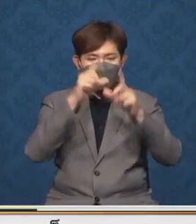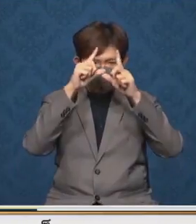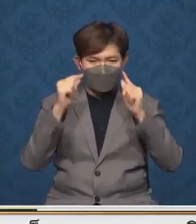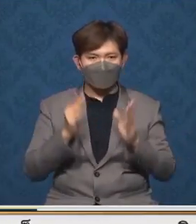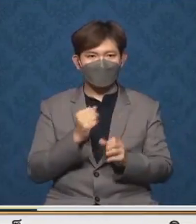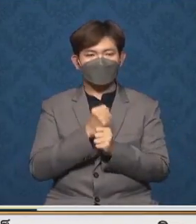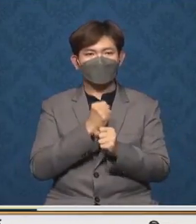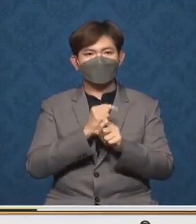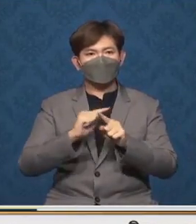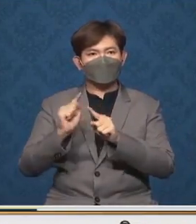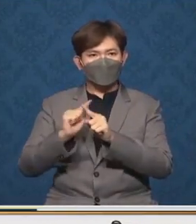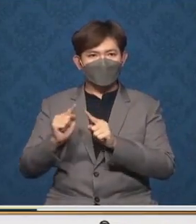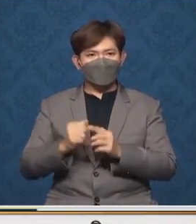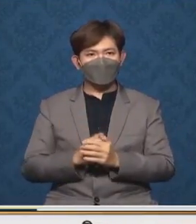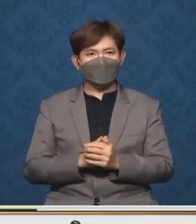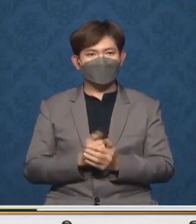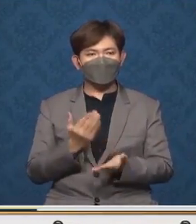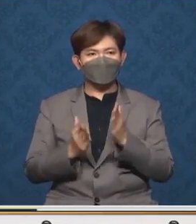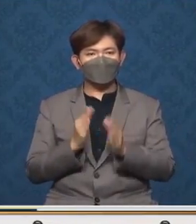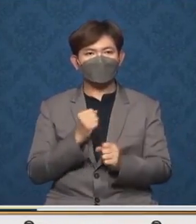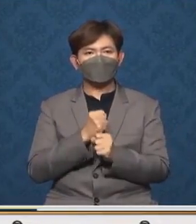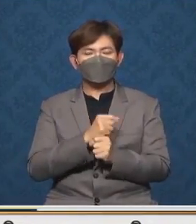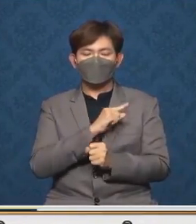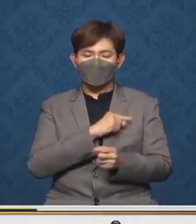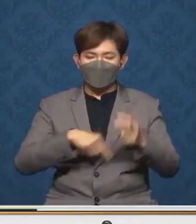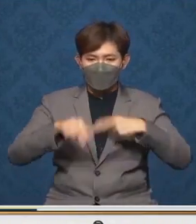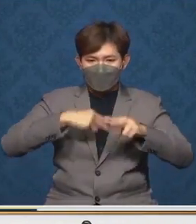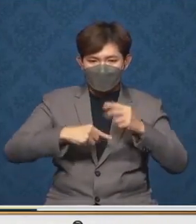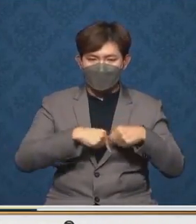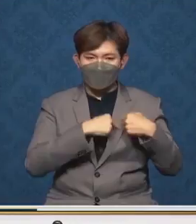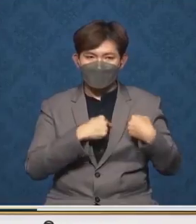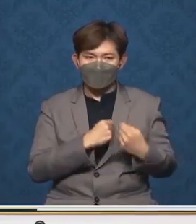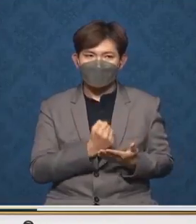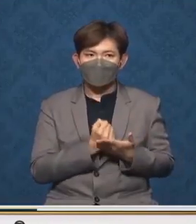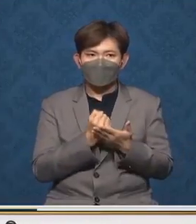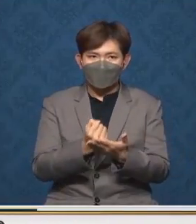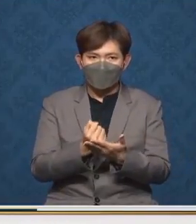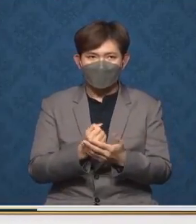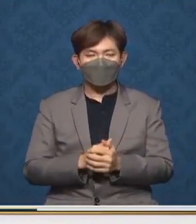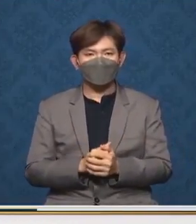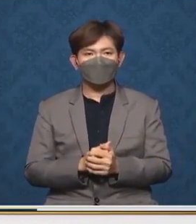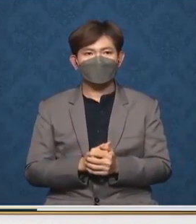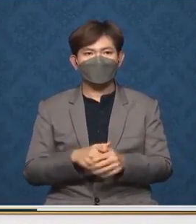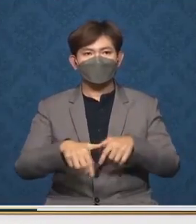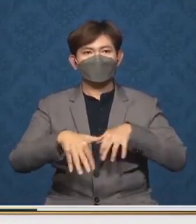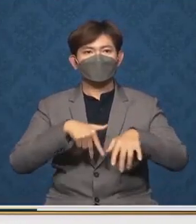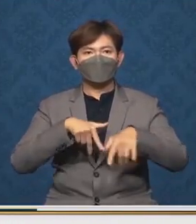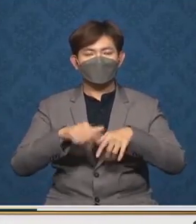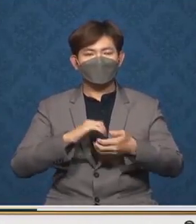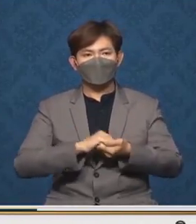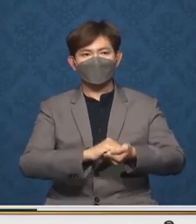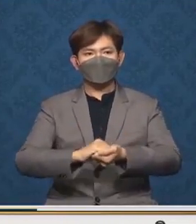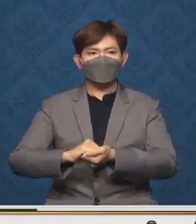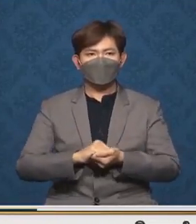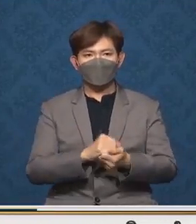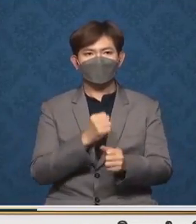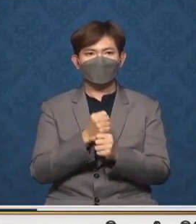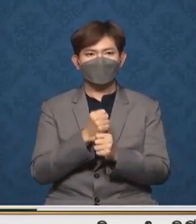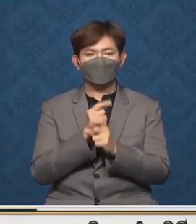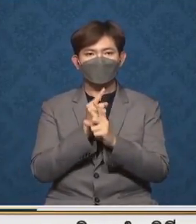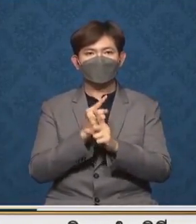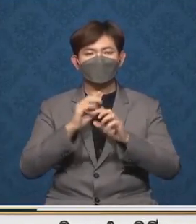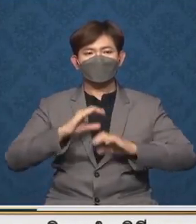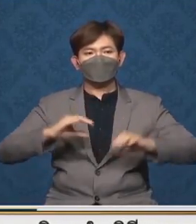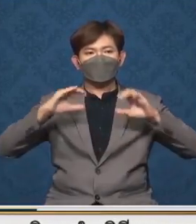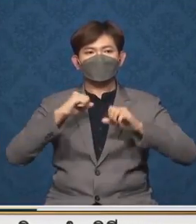ที่ต่างๆเจ้าที่ด่านหน้าที่ทำงานอย่างแข็งขันและเสียสละฝ่ายประชาชนนั้นก็ร่วมมือกับมาตรการที่รัฐกำหนดขึ้น